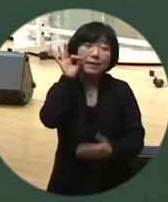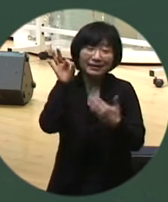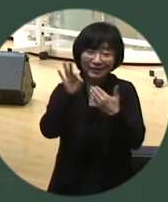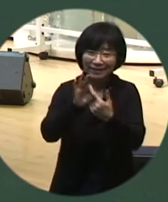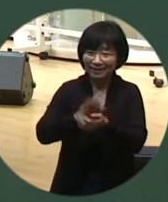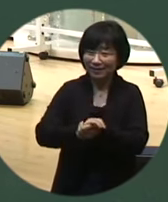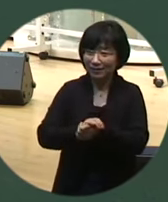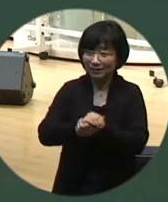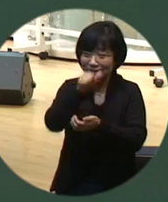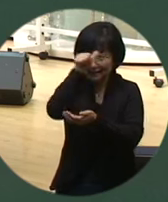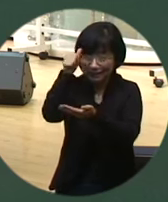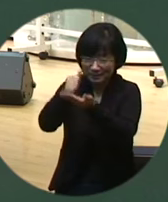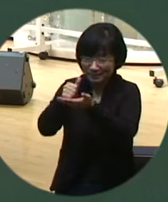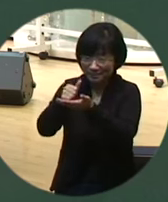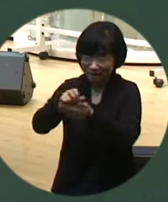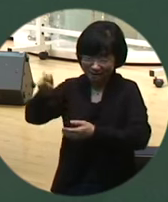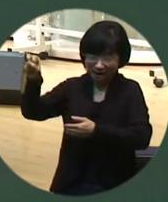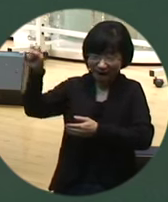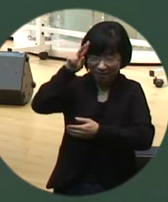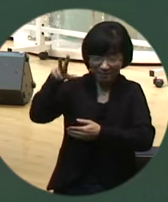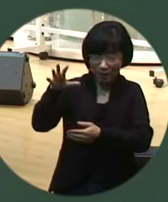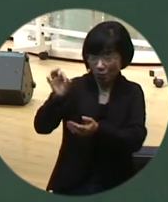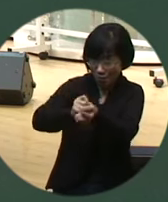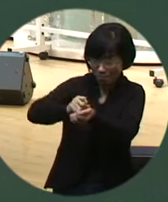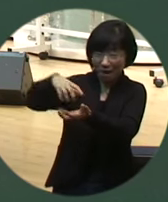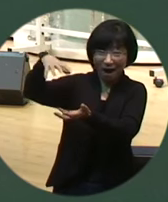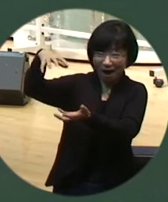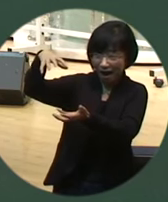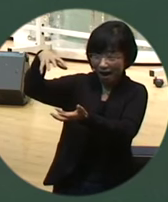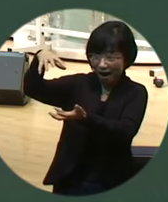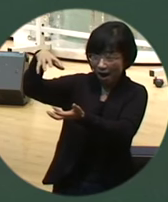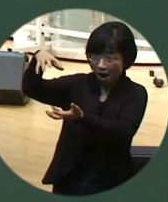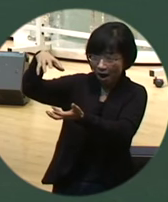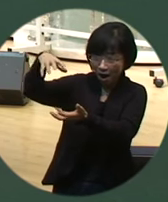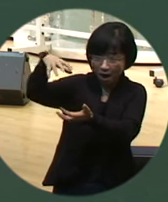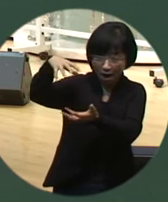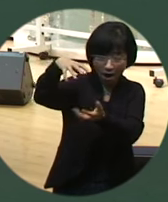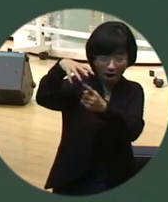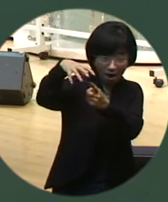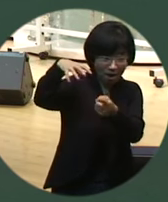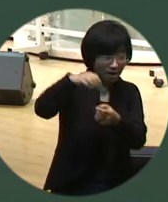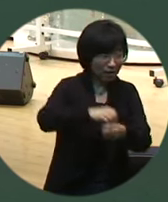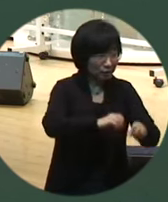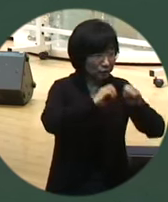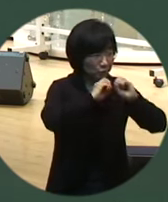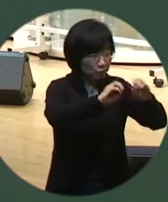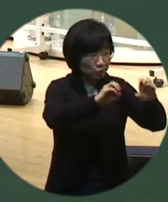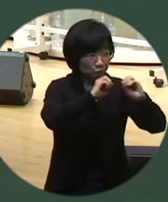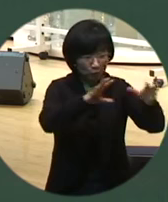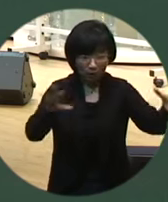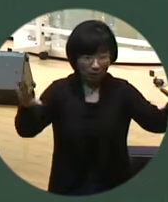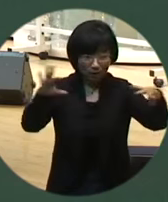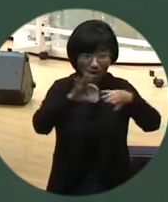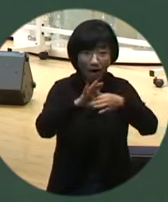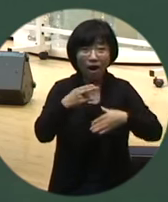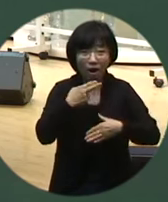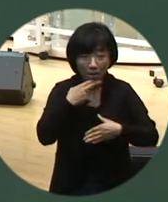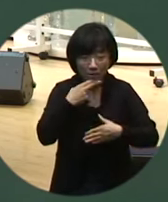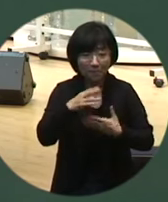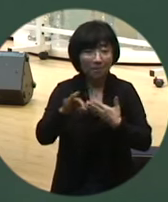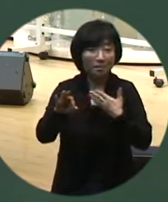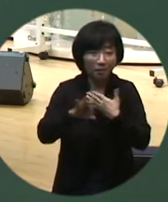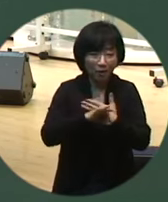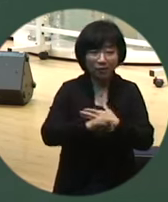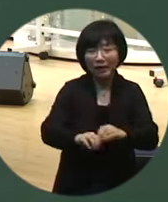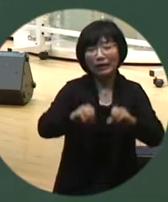officers somehow come into some money. 그게 전도로 연결이 안 된다. 그 말은 중직자가 전도의 흐름을 타지 못하고 있단 말이에요. If that